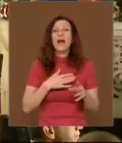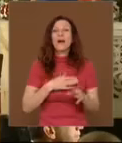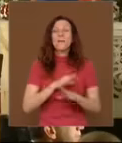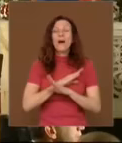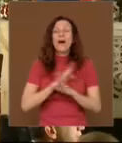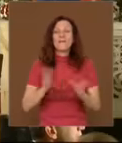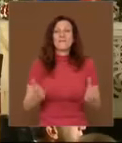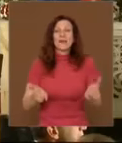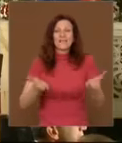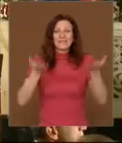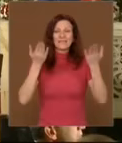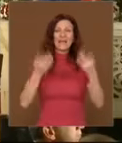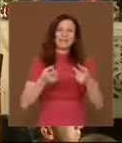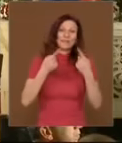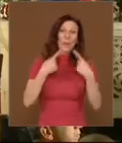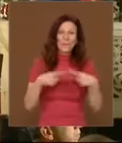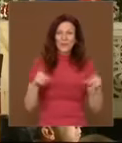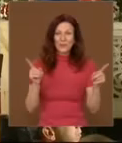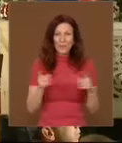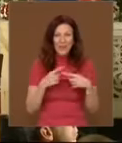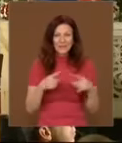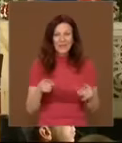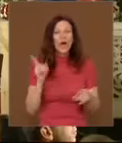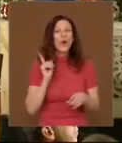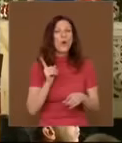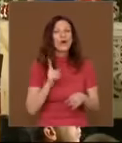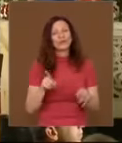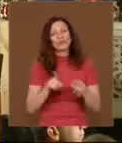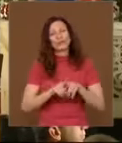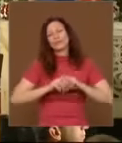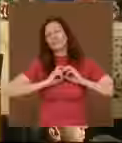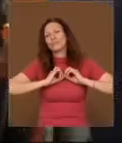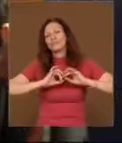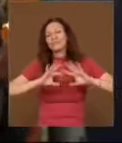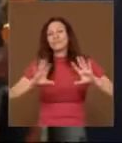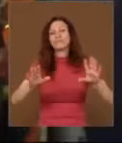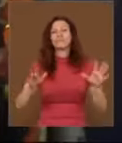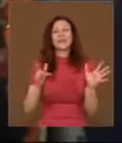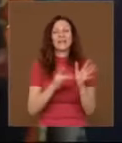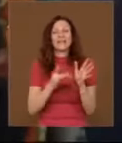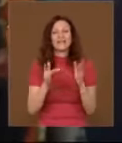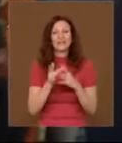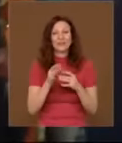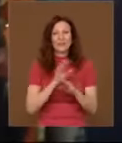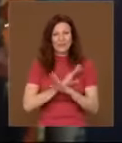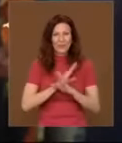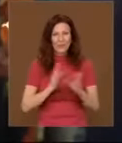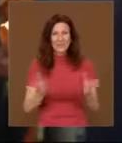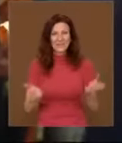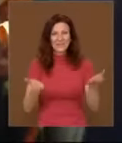канон, едно песнопение, което също възвестява и прославя Христовото